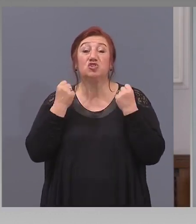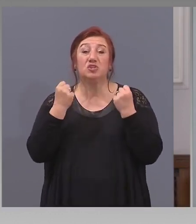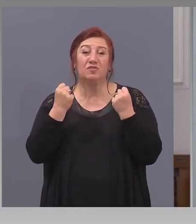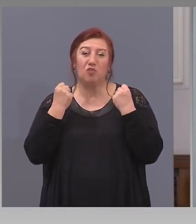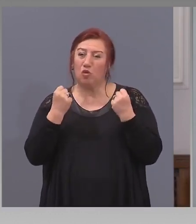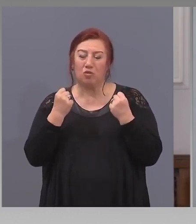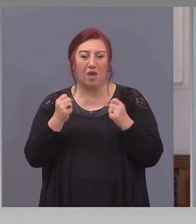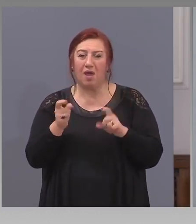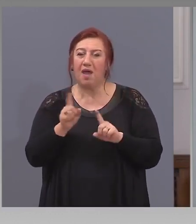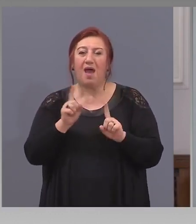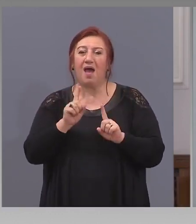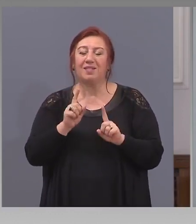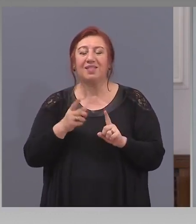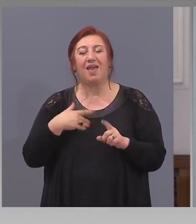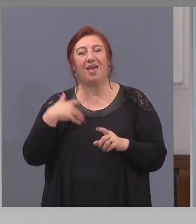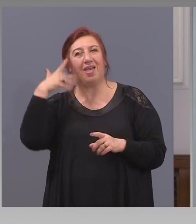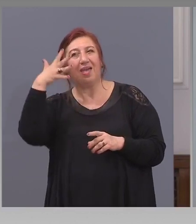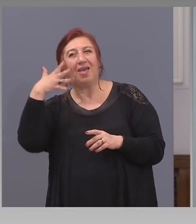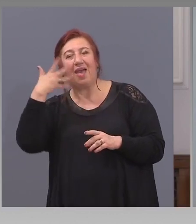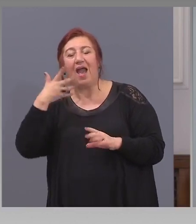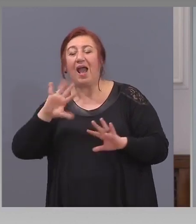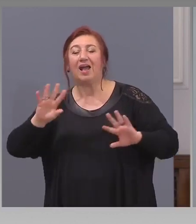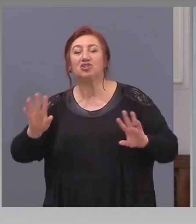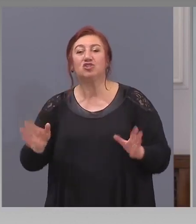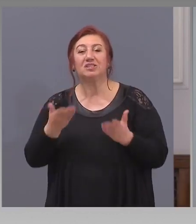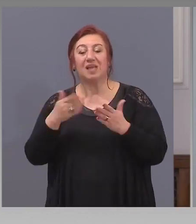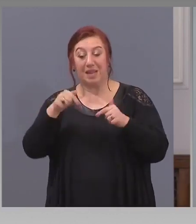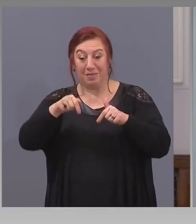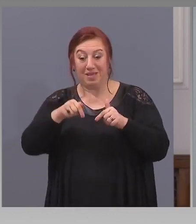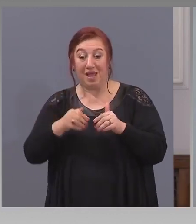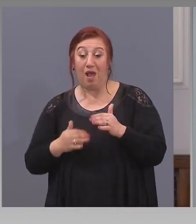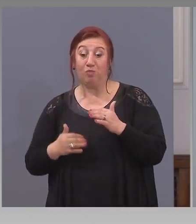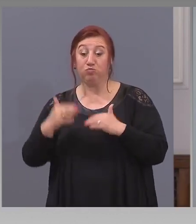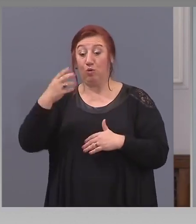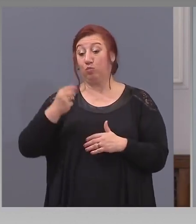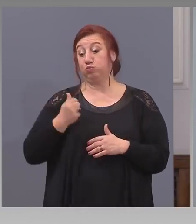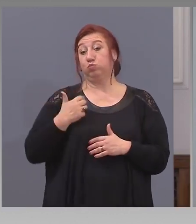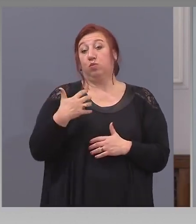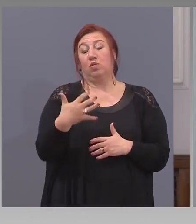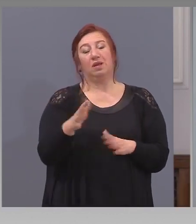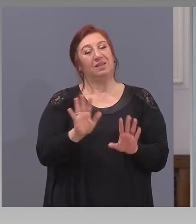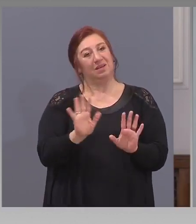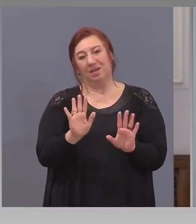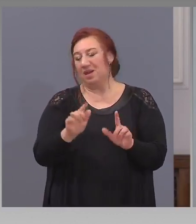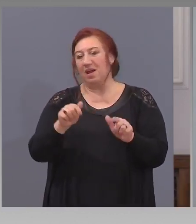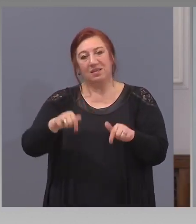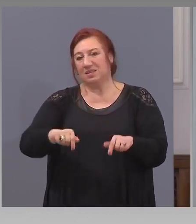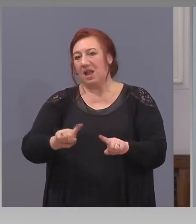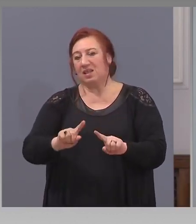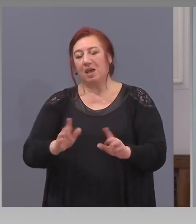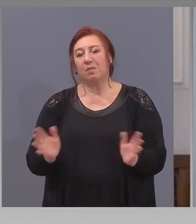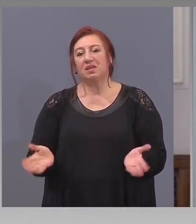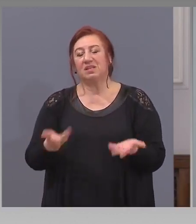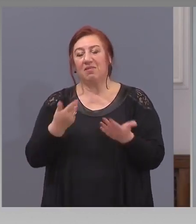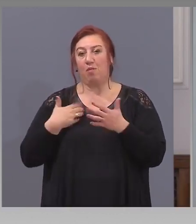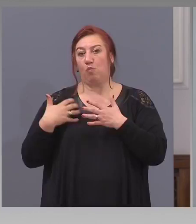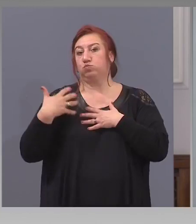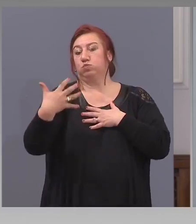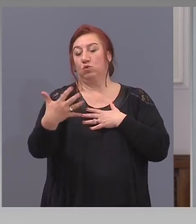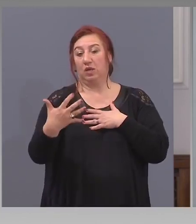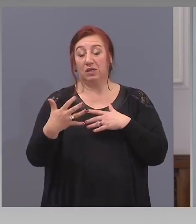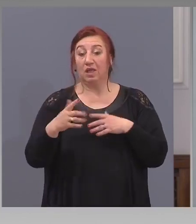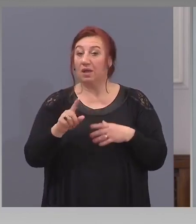как ще станем по-богати. Ние няма да станем по-богати сега. Въпрос е да не стане